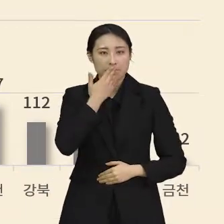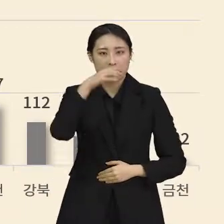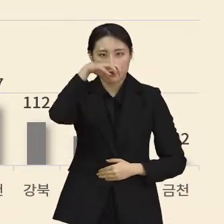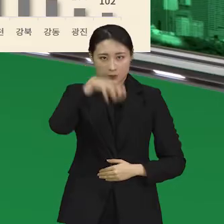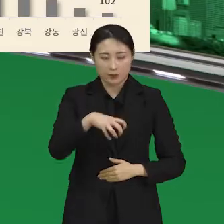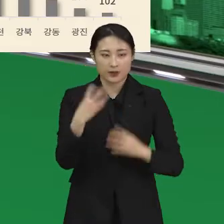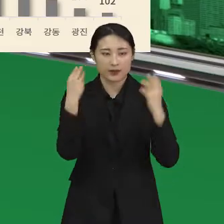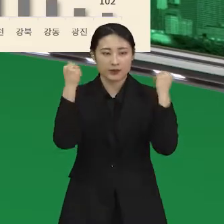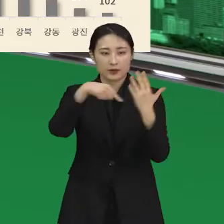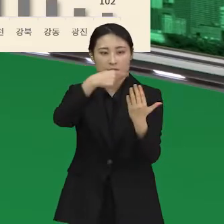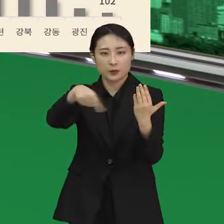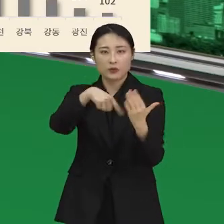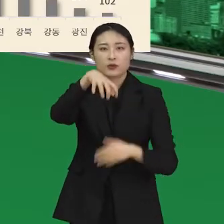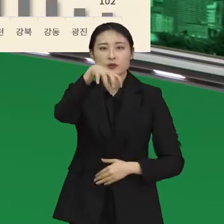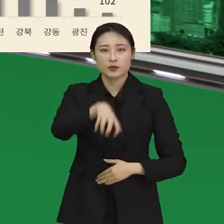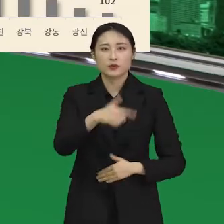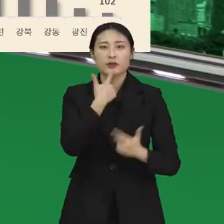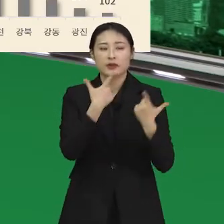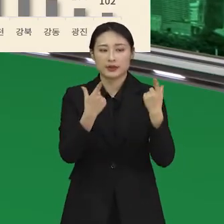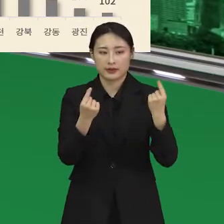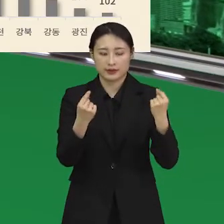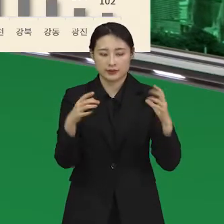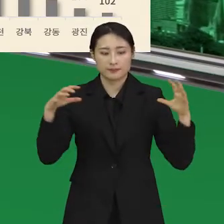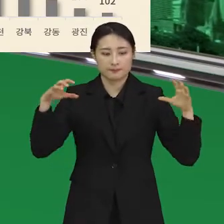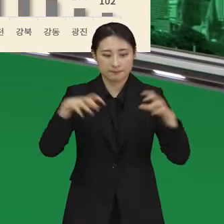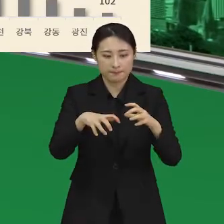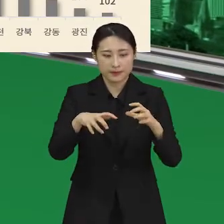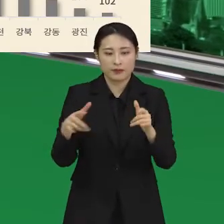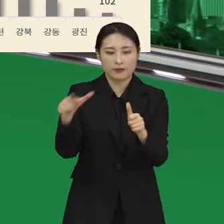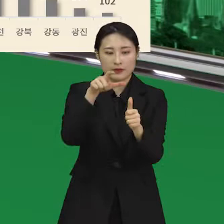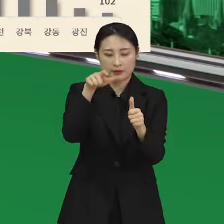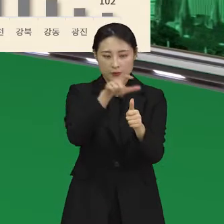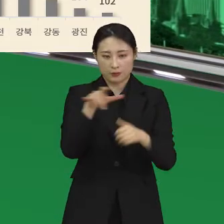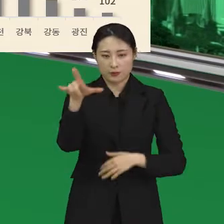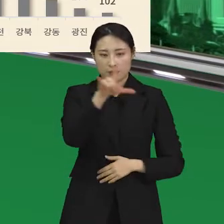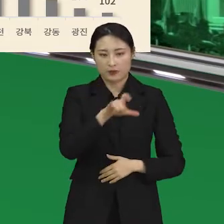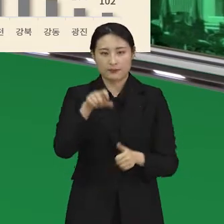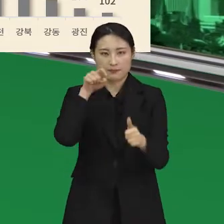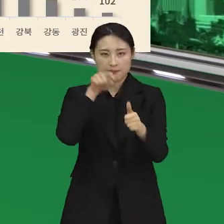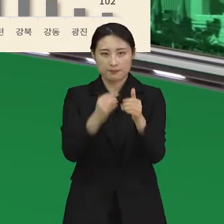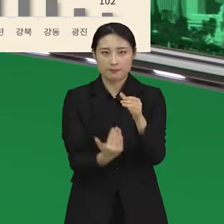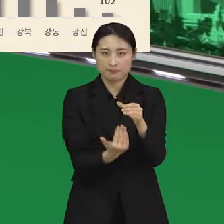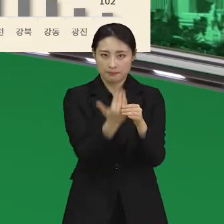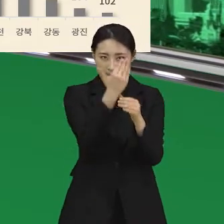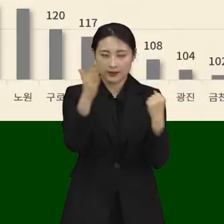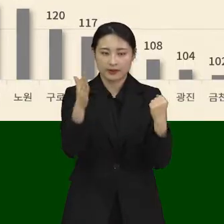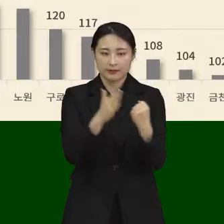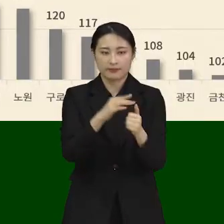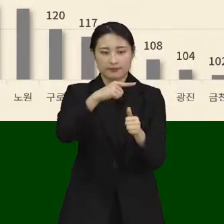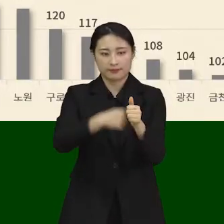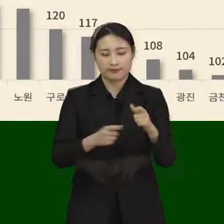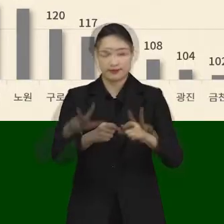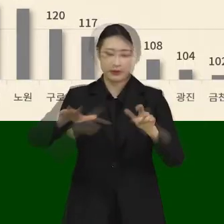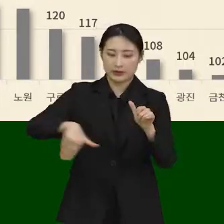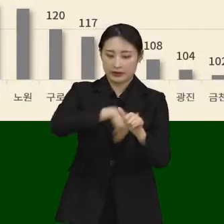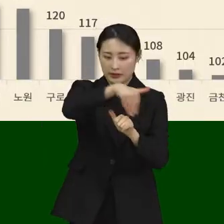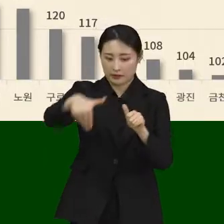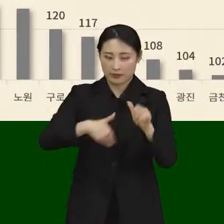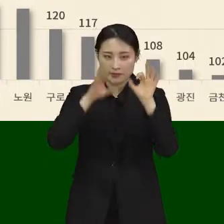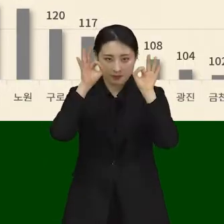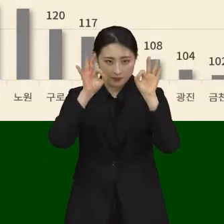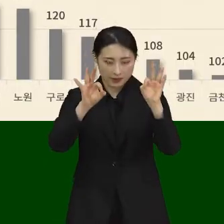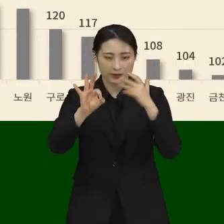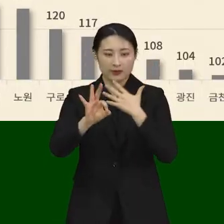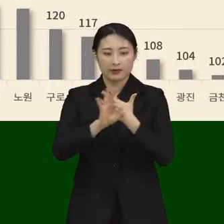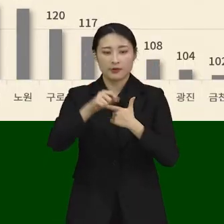댄스 교습시설 등 집단 감염 발생으로 확진자가 급증한 영향이 컸습니다. 이런 상황에서도